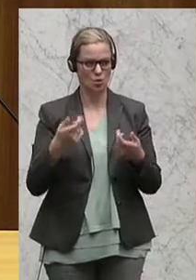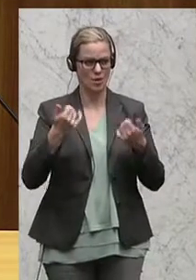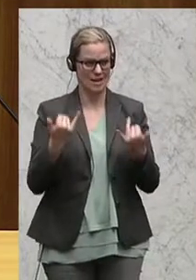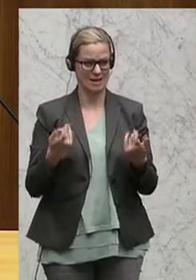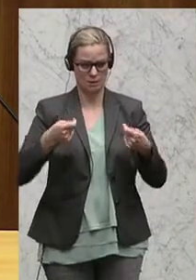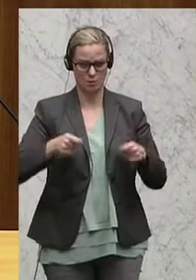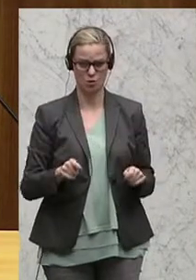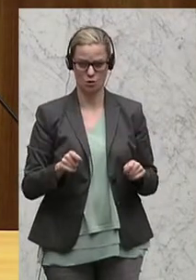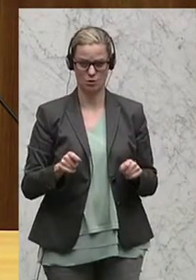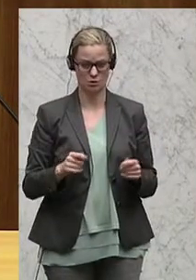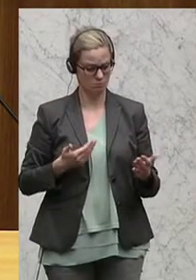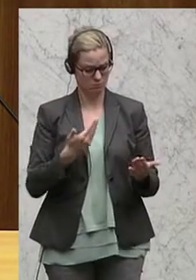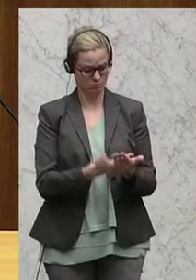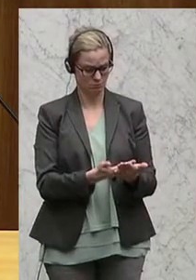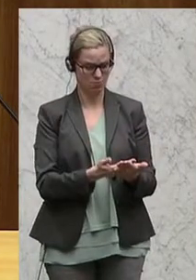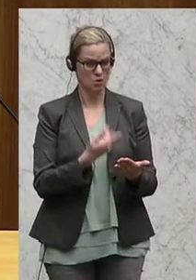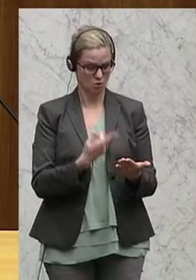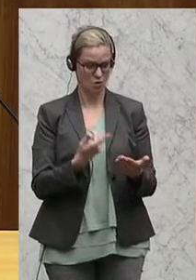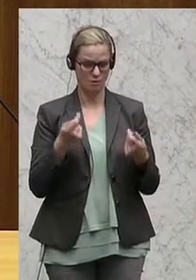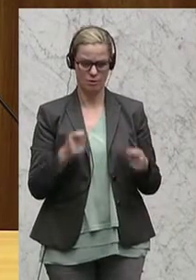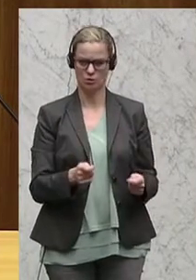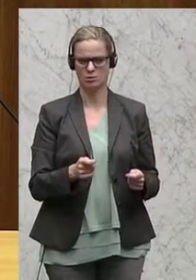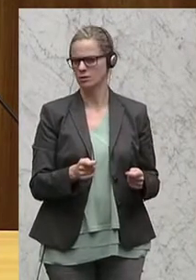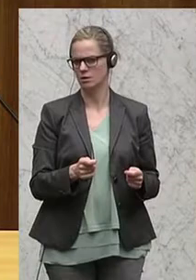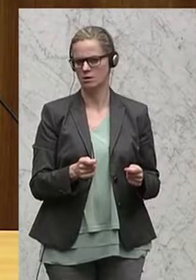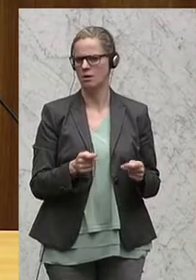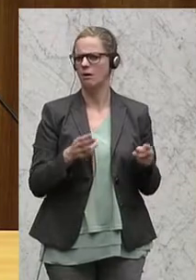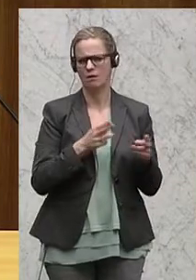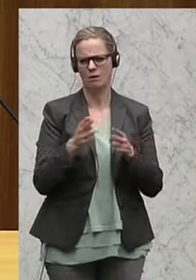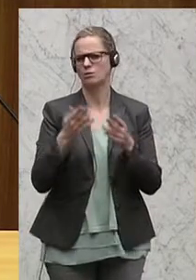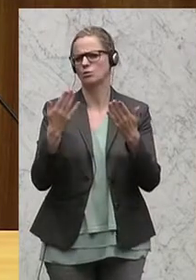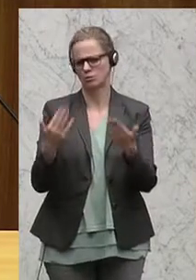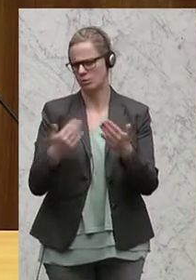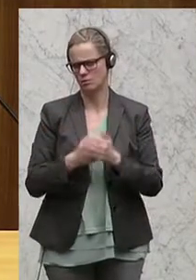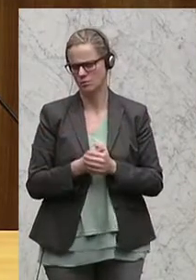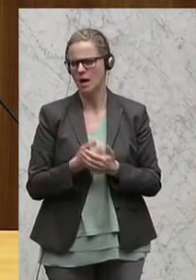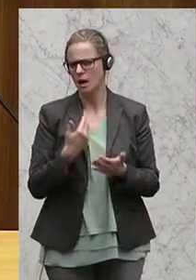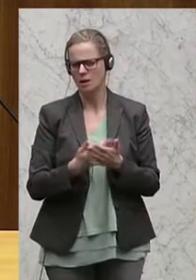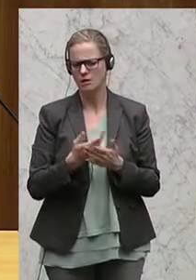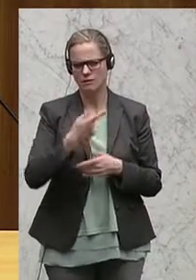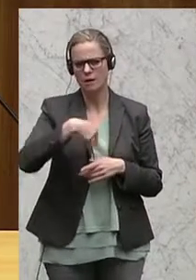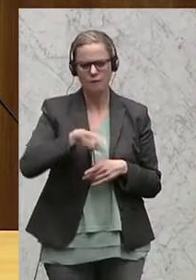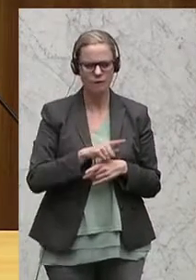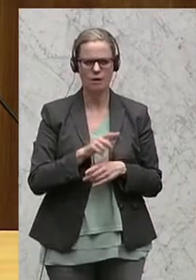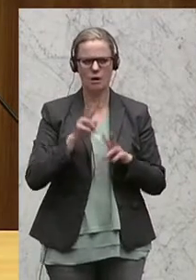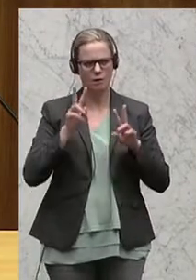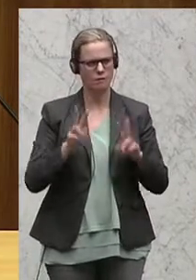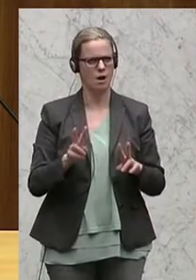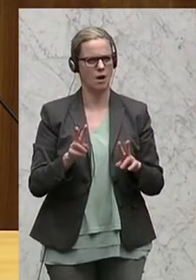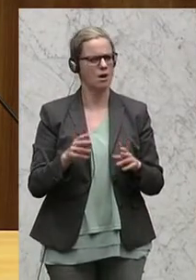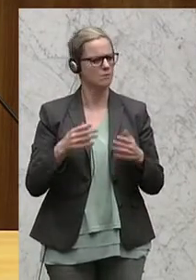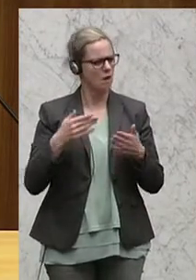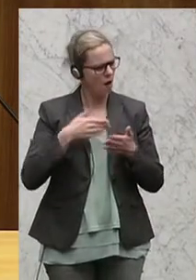sie hier vorliegen, absolut in diese Richtung und sind von uns daher mit aller Entschiedenheit in dieser